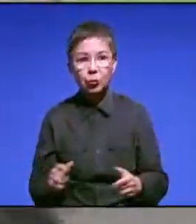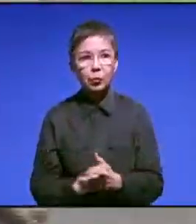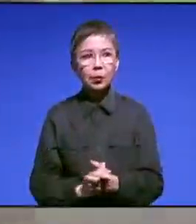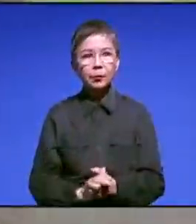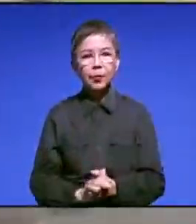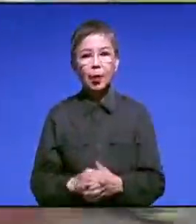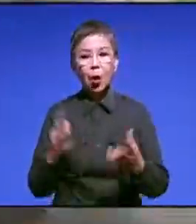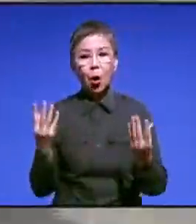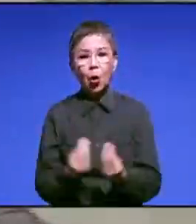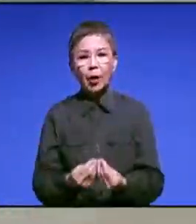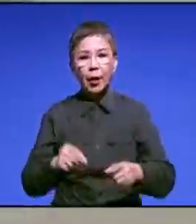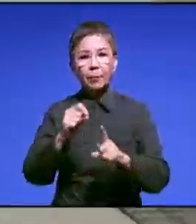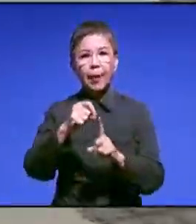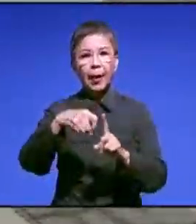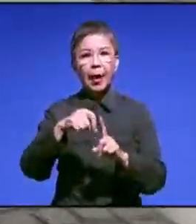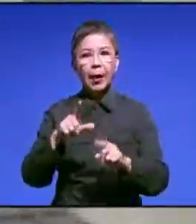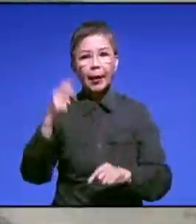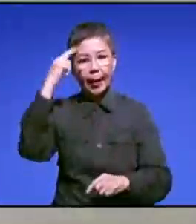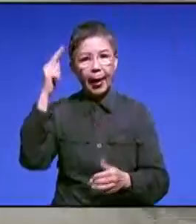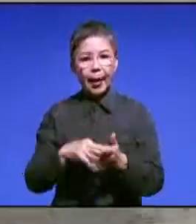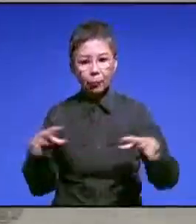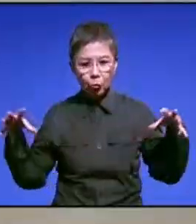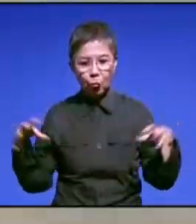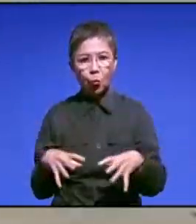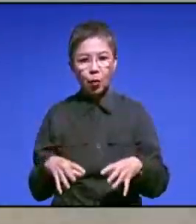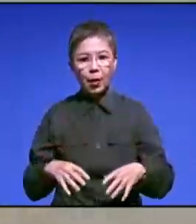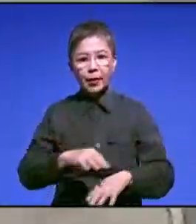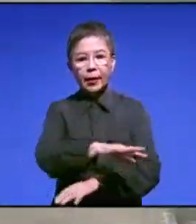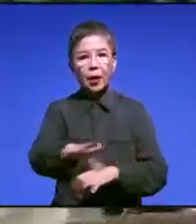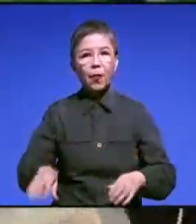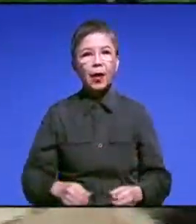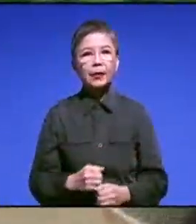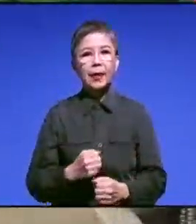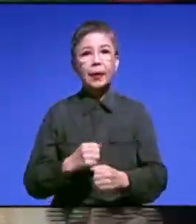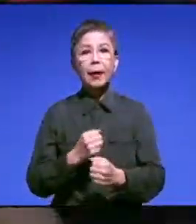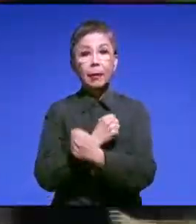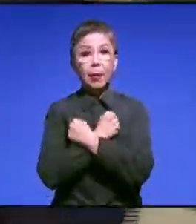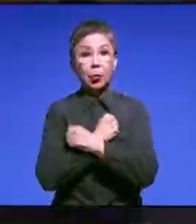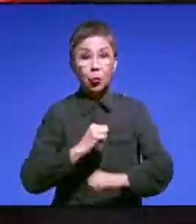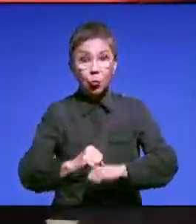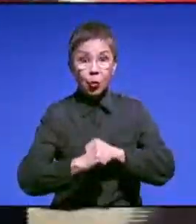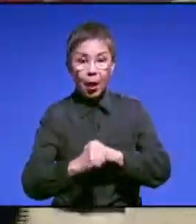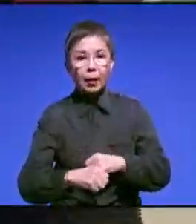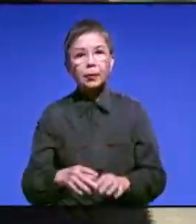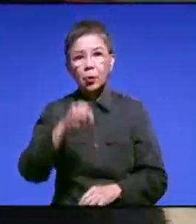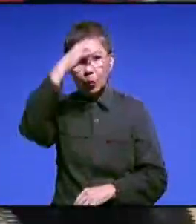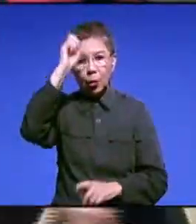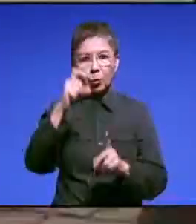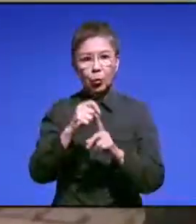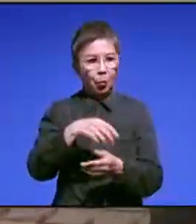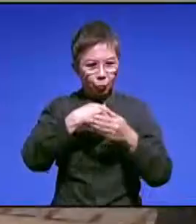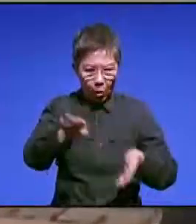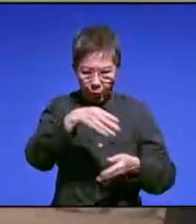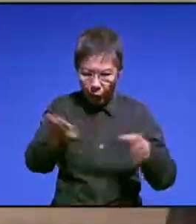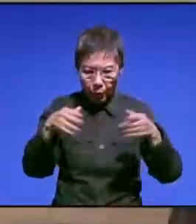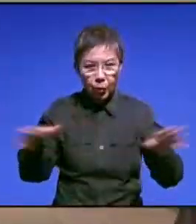Sejumlah warga dan pedagang kaki lima yang nekat berkumpul di kawasan patung kuda Gambir Jakarta Pusat di bubarkan Satpol PP yang menggelar